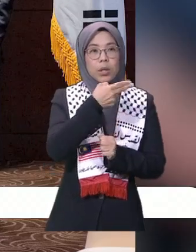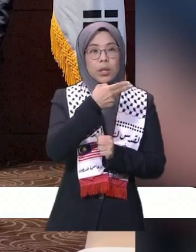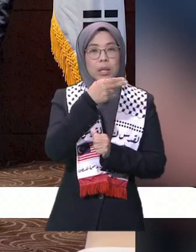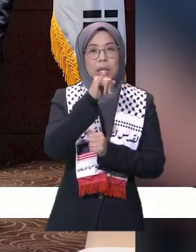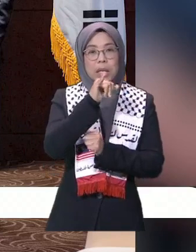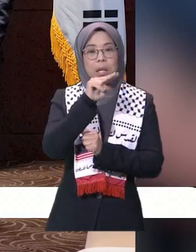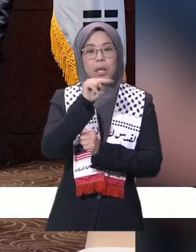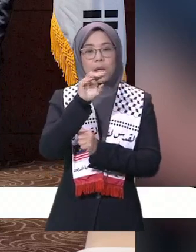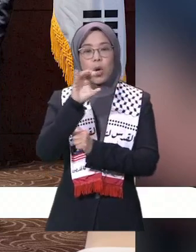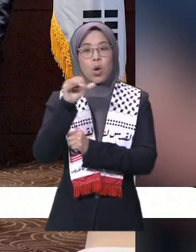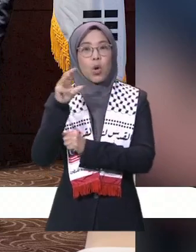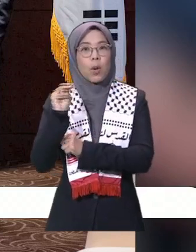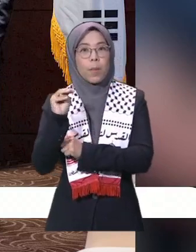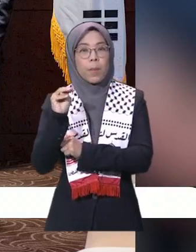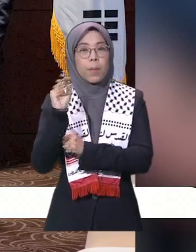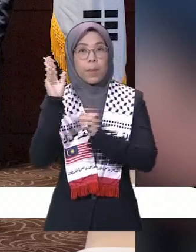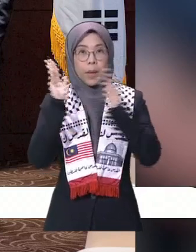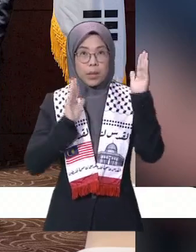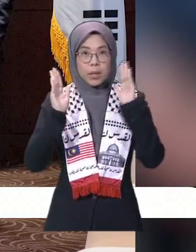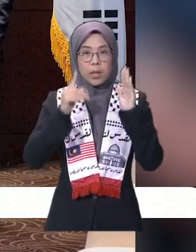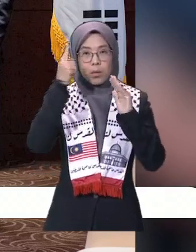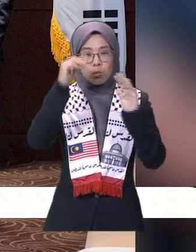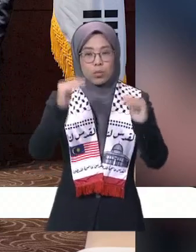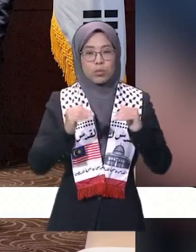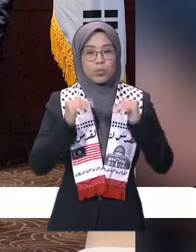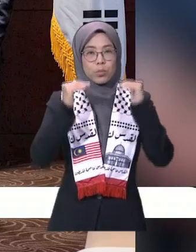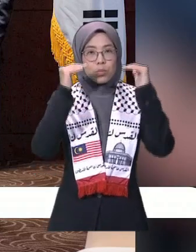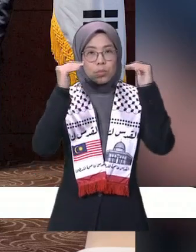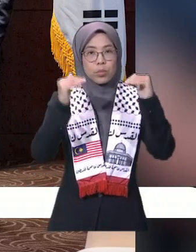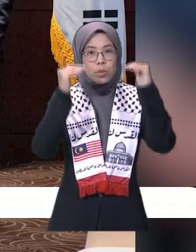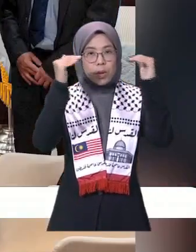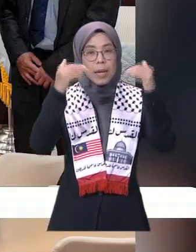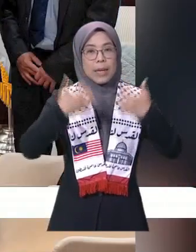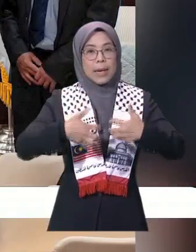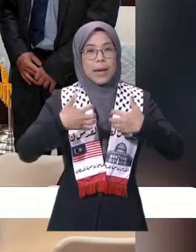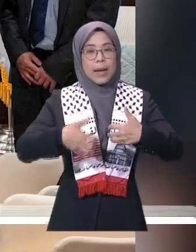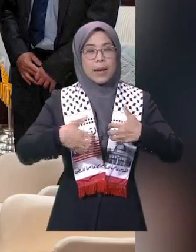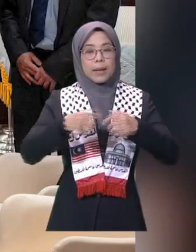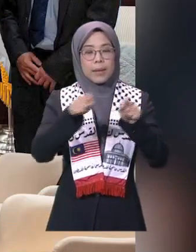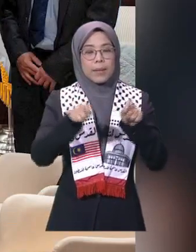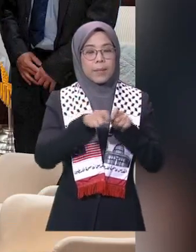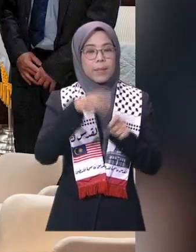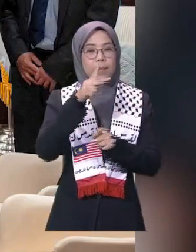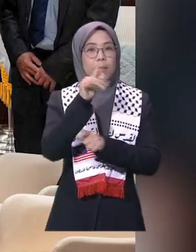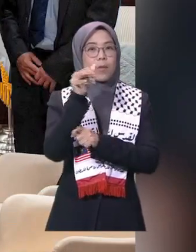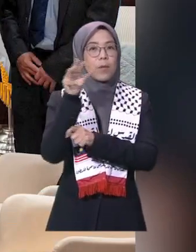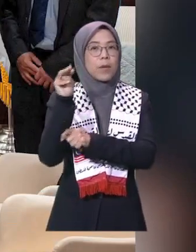sebuah syarikat tempatan untuk menaik taraf kilang pengeluarannya di Kulim Kedah.